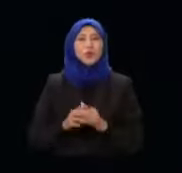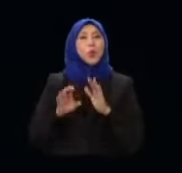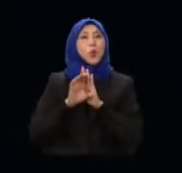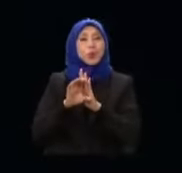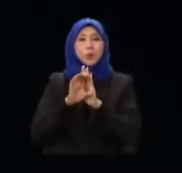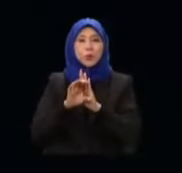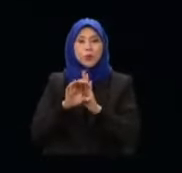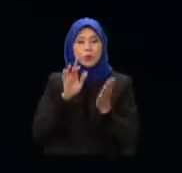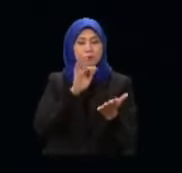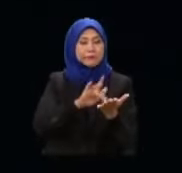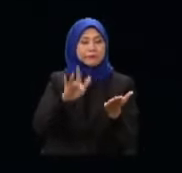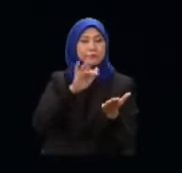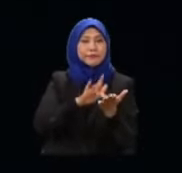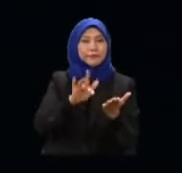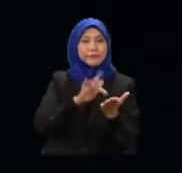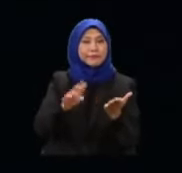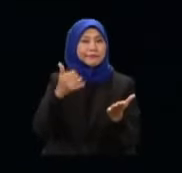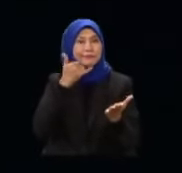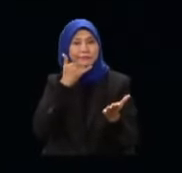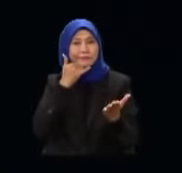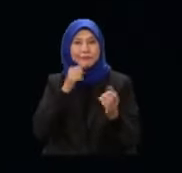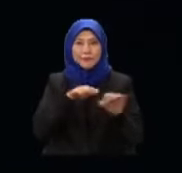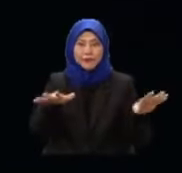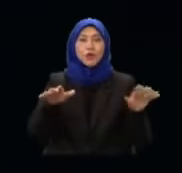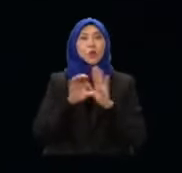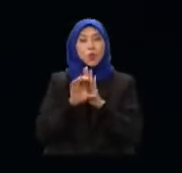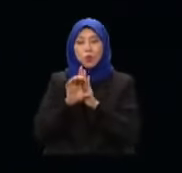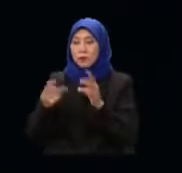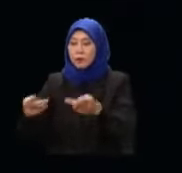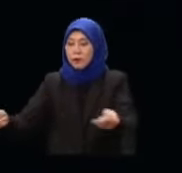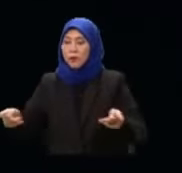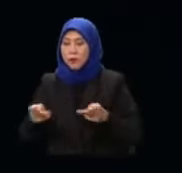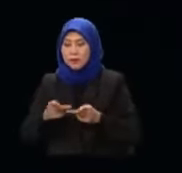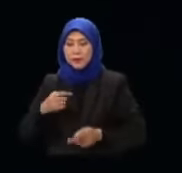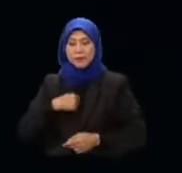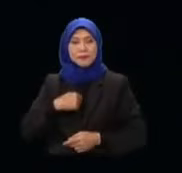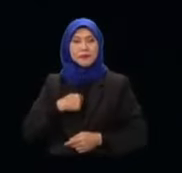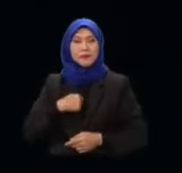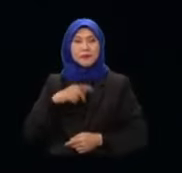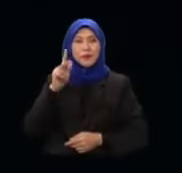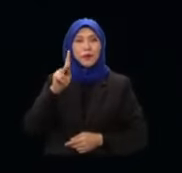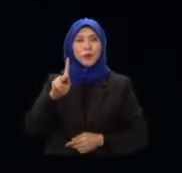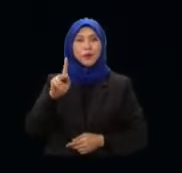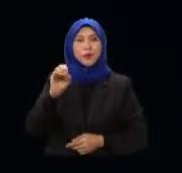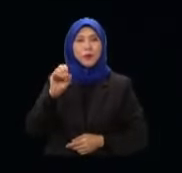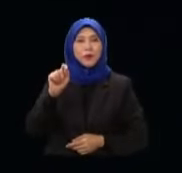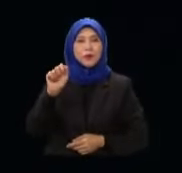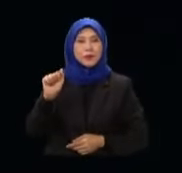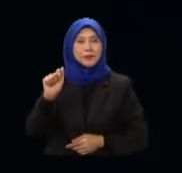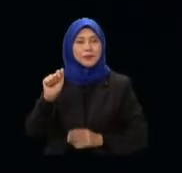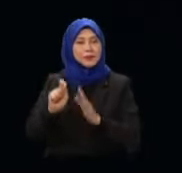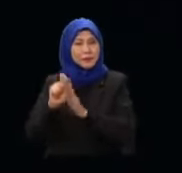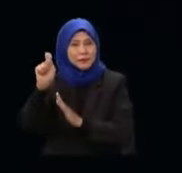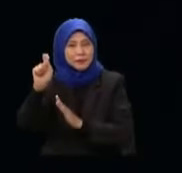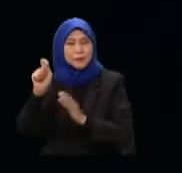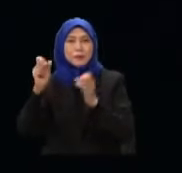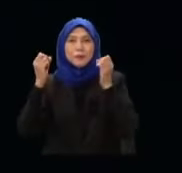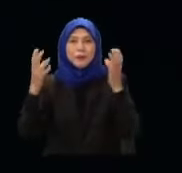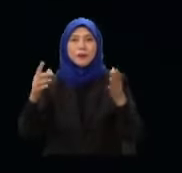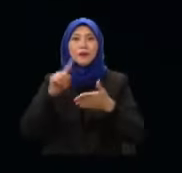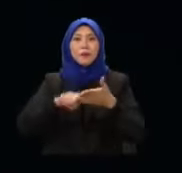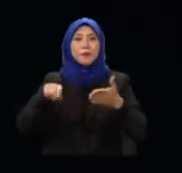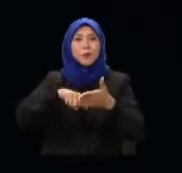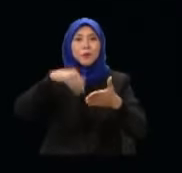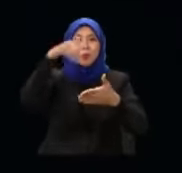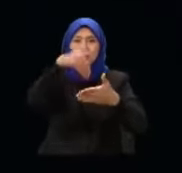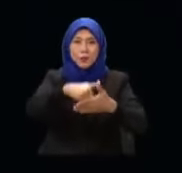sosial kalau dicontoh dikau santailah engkau sampai kosan kode tinggi agama rakyat pengundi